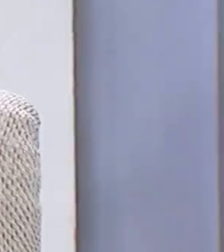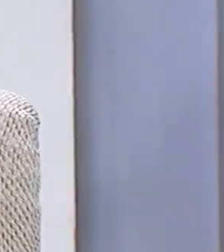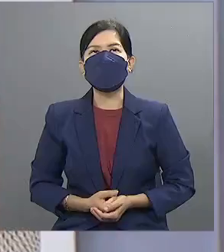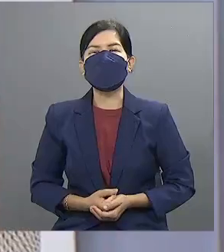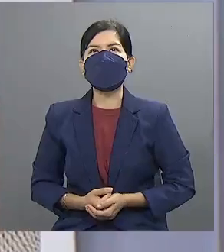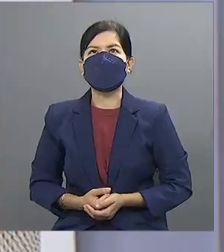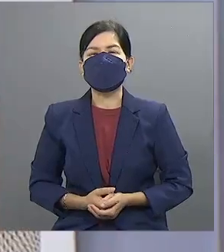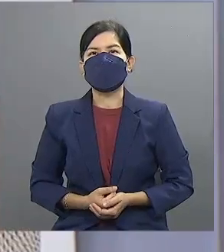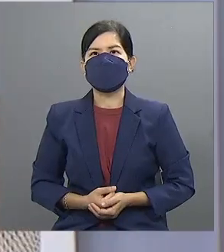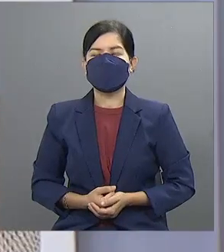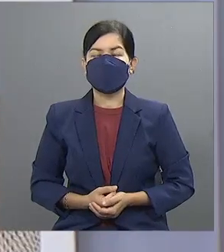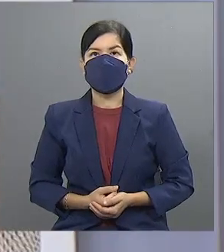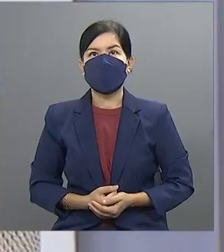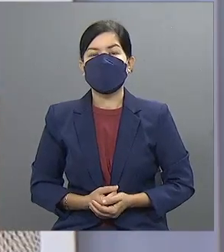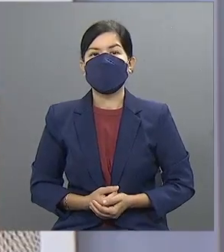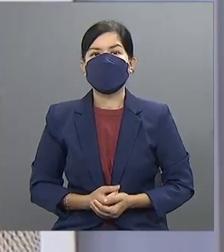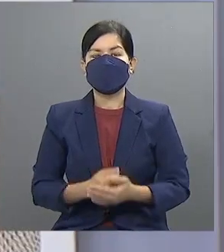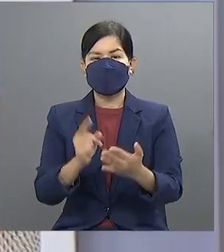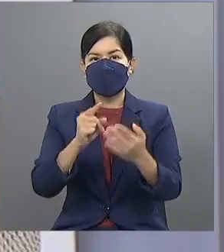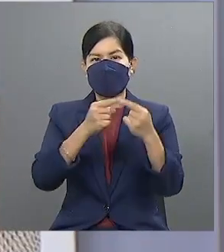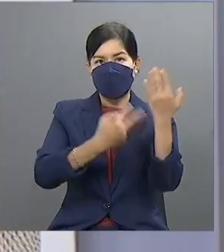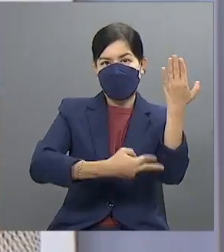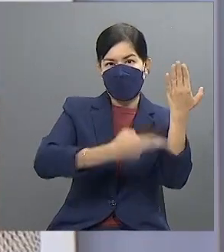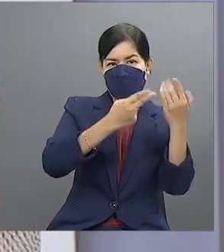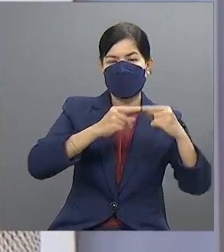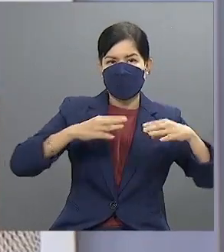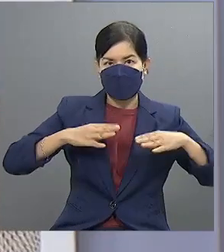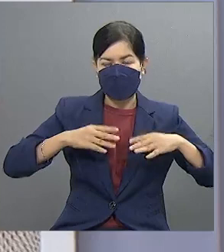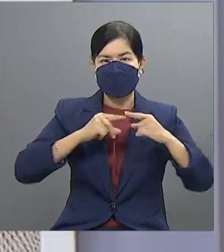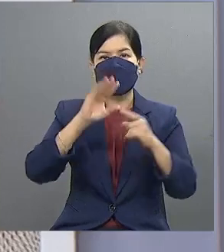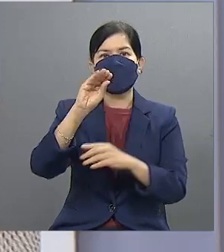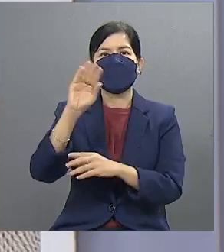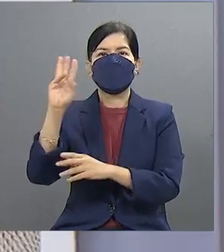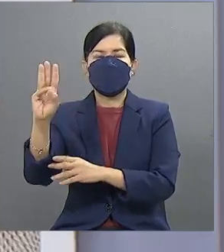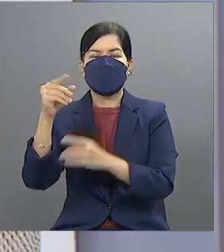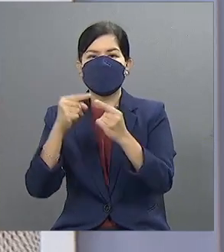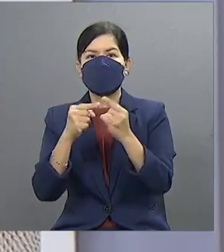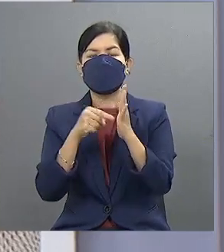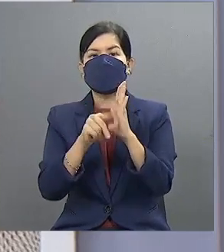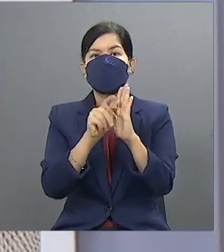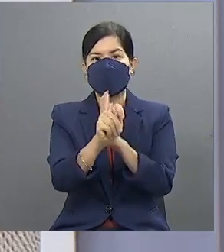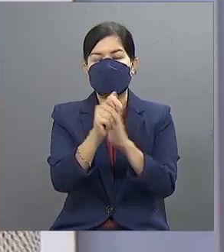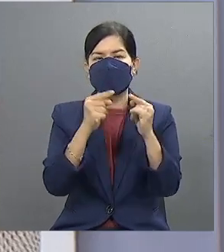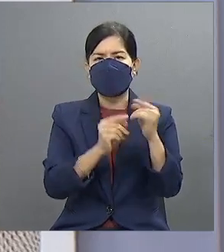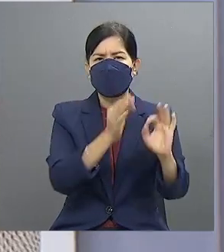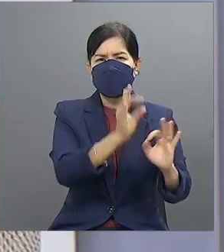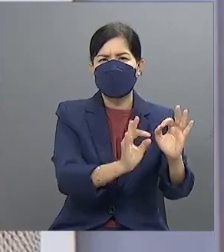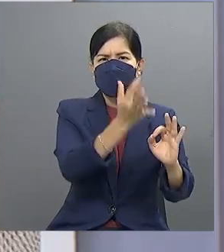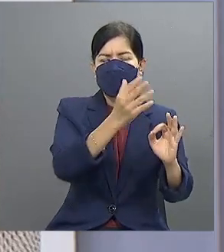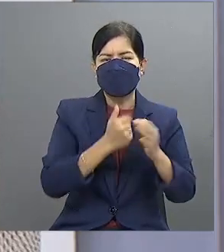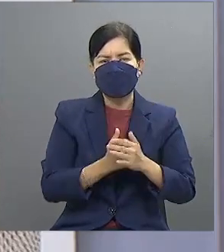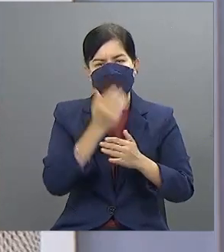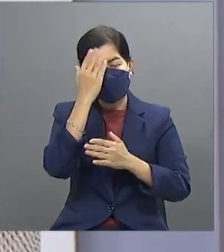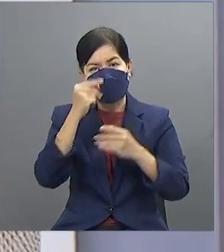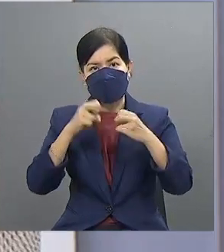จากเหตุการรีสอรหรูระดับ 6 ดาวที่เกาะกูจจังหวดตราดเกิดเหตุเคลิงไหมค่คณผชมสงผลให้มีความเสียหาย